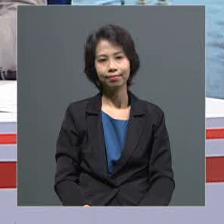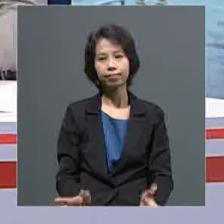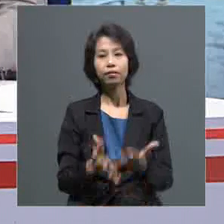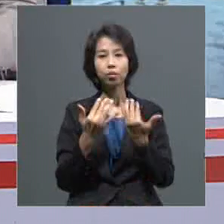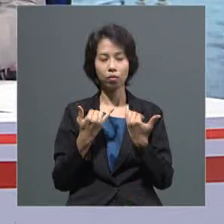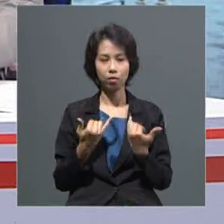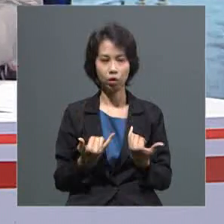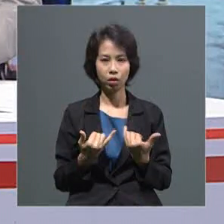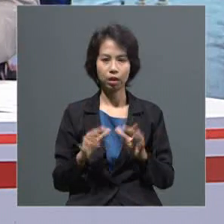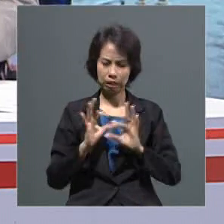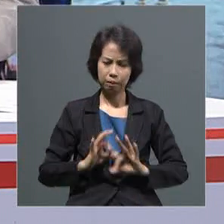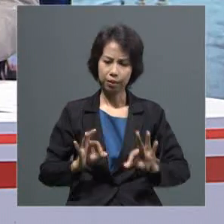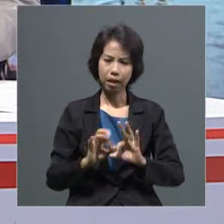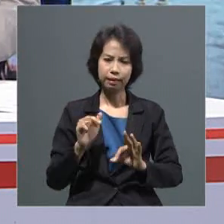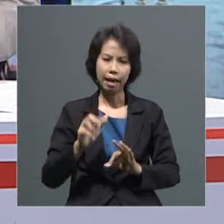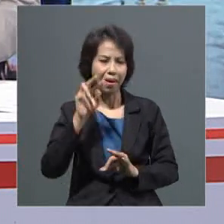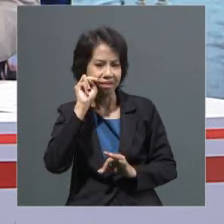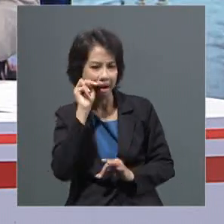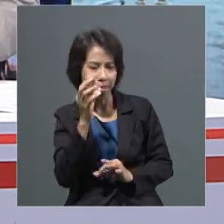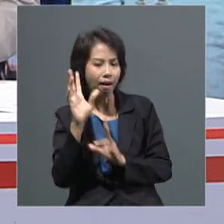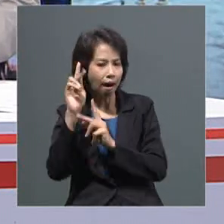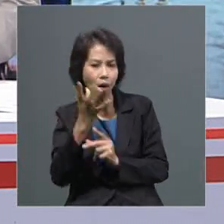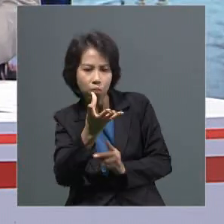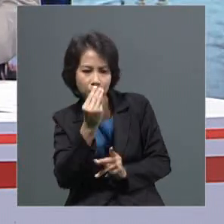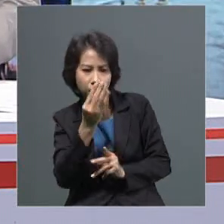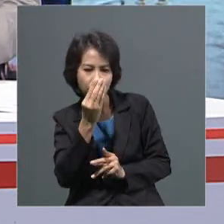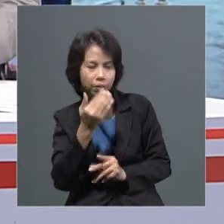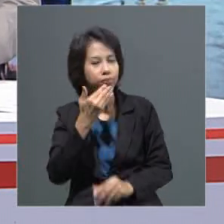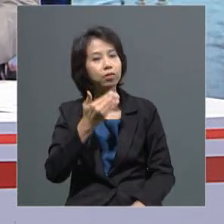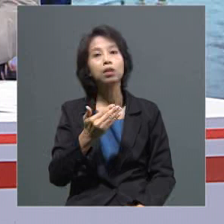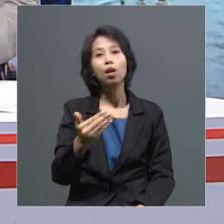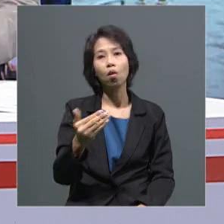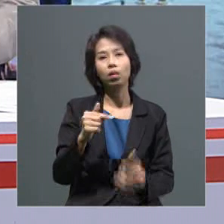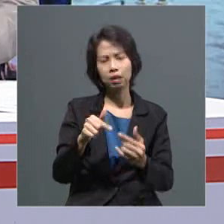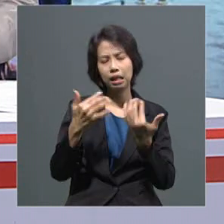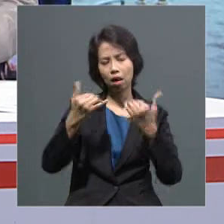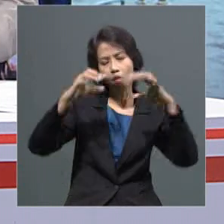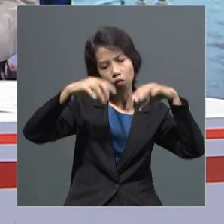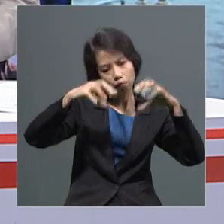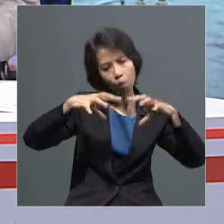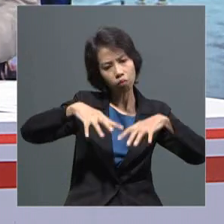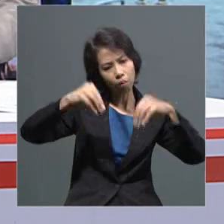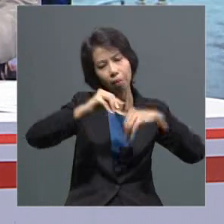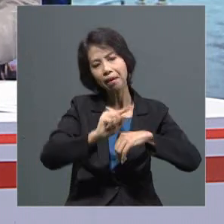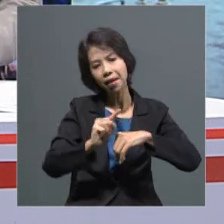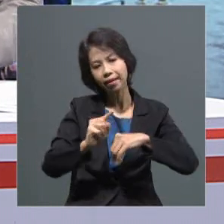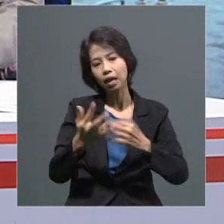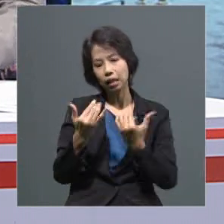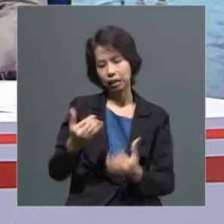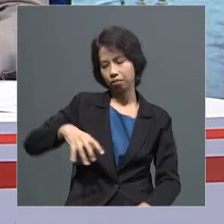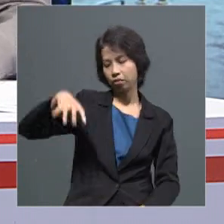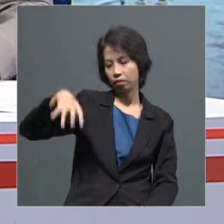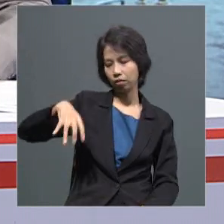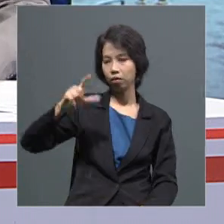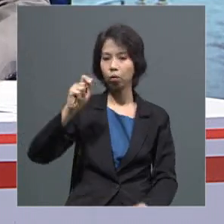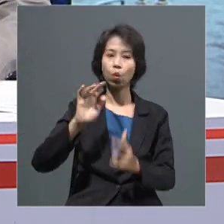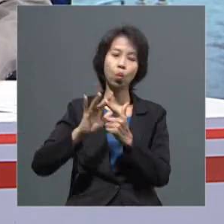ตอนนี้เราคงตามสถานการณ์น้ำกันต่อเนื่องประกอบกับต้องติดตามเรื่องของฝนฟ้าด้วยนะครับซึ่งกรมอุตุก็บอกว่า